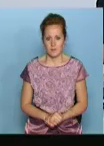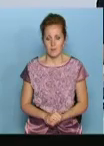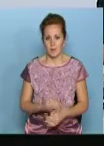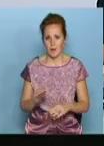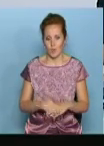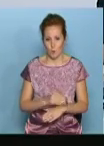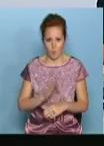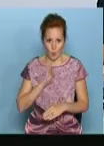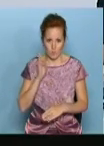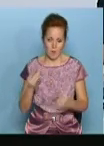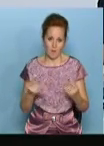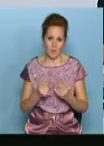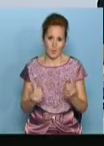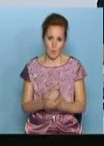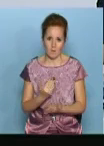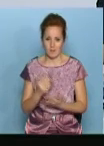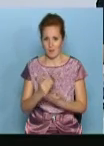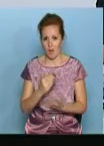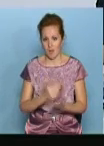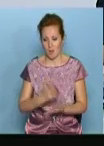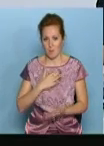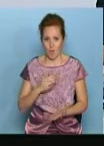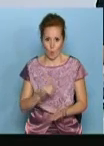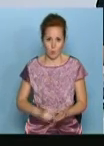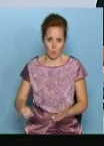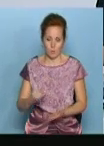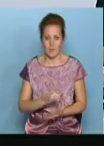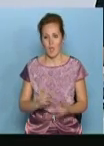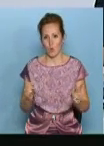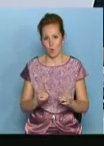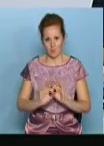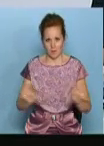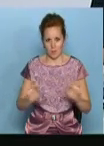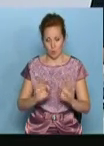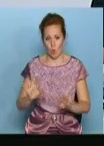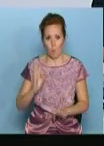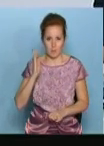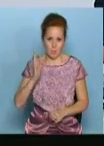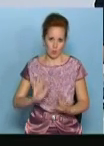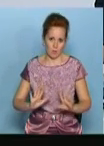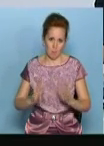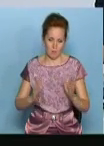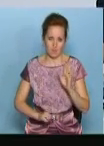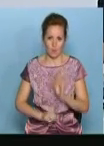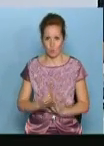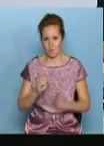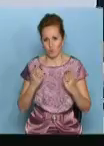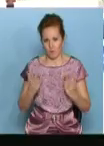Доброе утро. В эфире новости телеканала «Моя Удмуртия», в студии Марины Симонова. И коротко расскажу о предстоящих событиях наступившего дня.